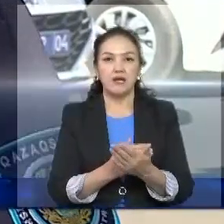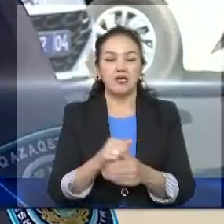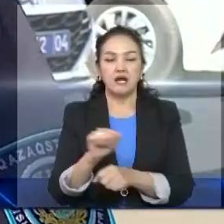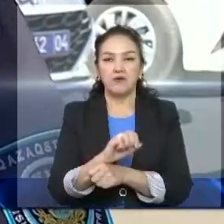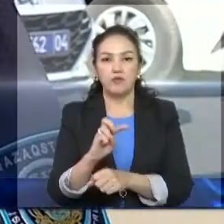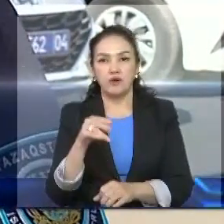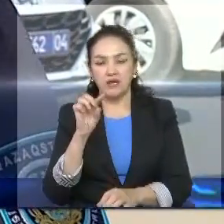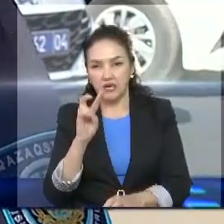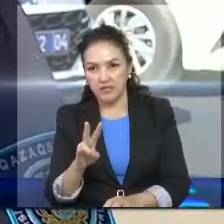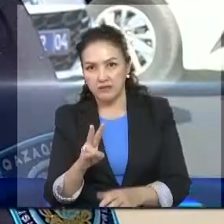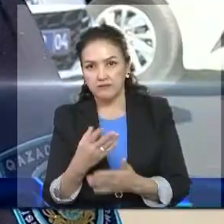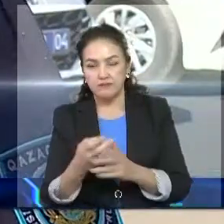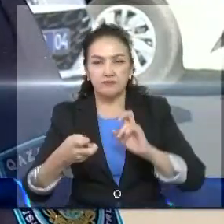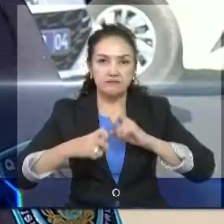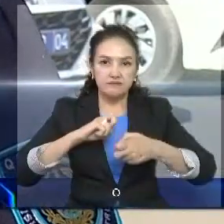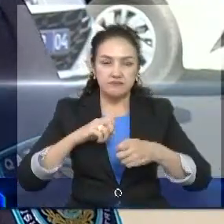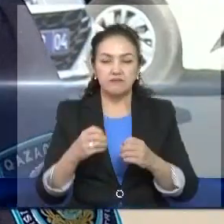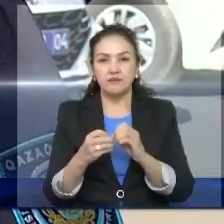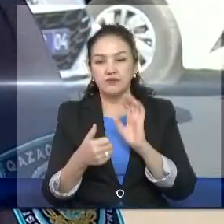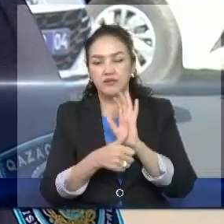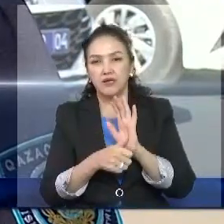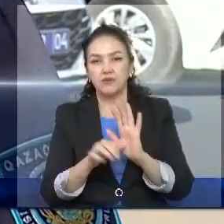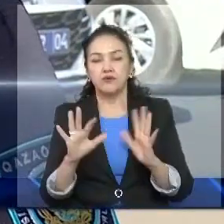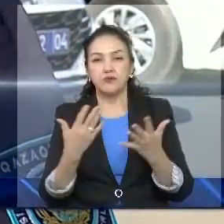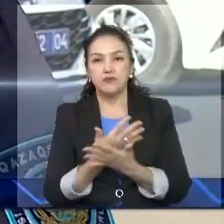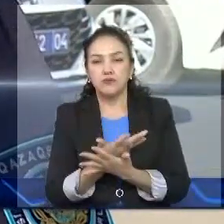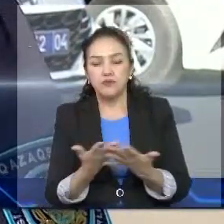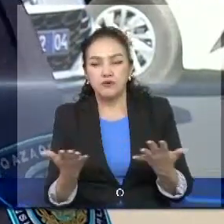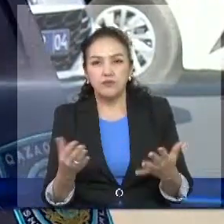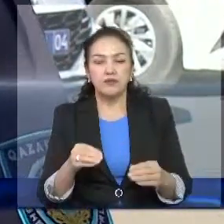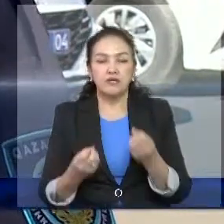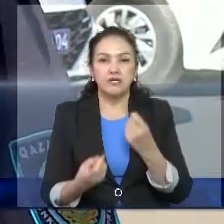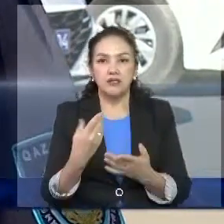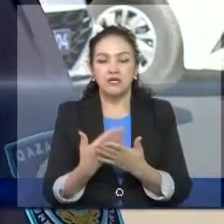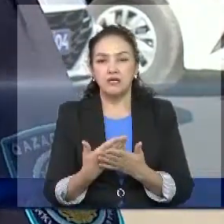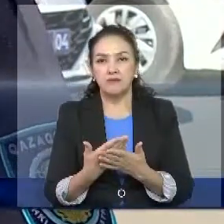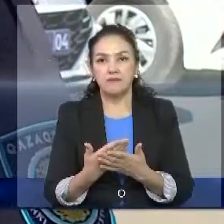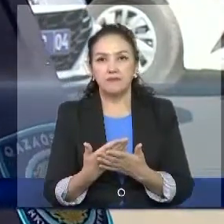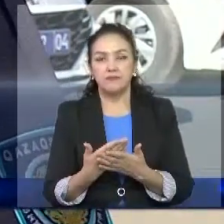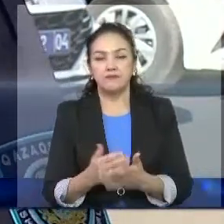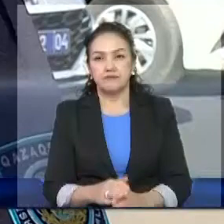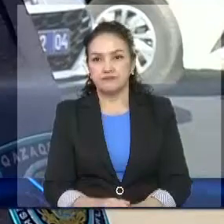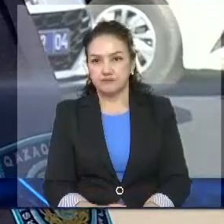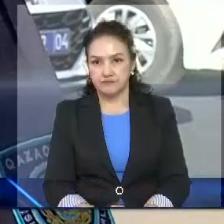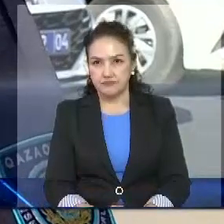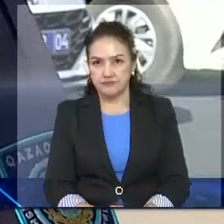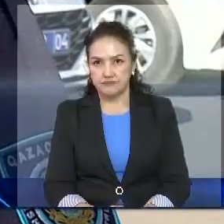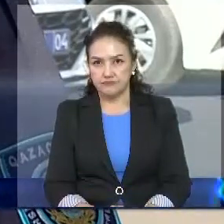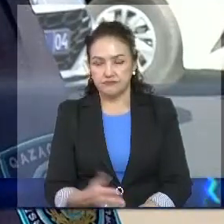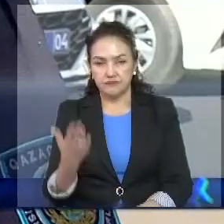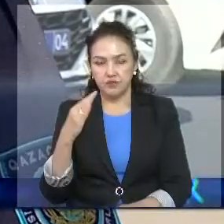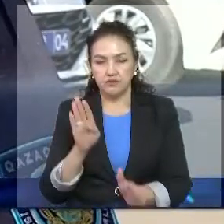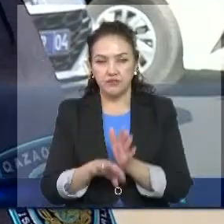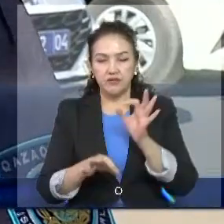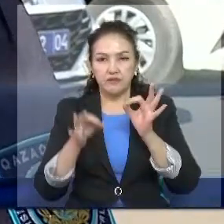автоураган құқық бұзушылықтың 16 түрін анықтайды. Оның басы айта кететін болса, бұрын соңды жүргізу